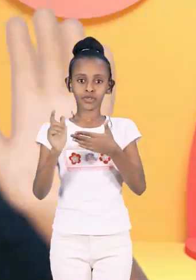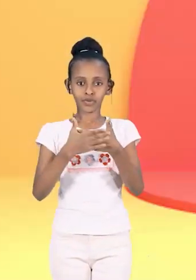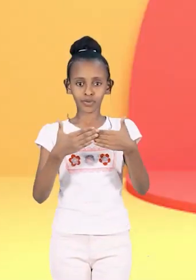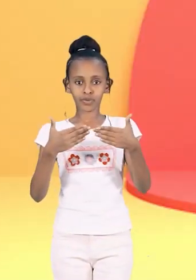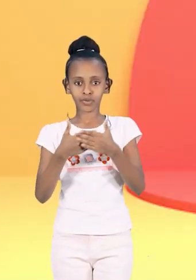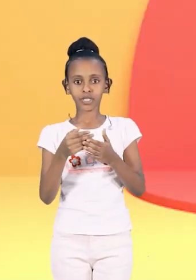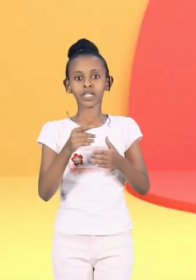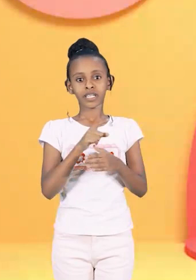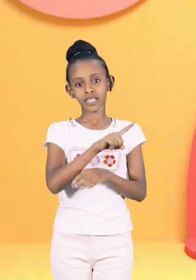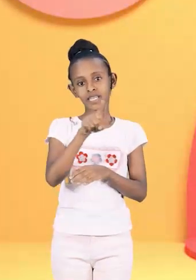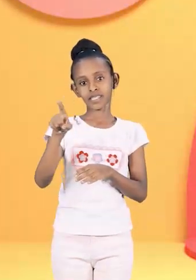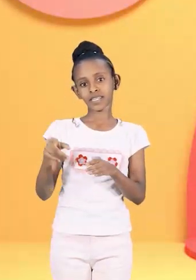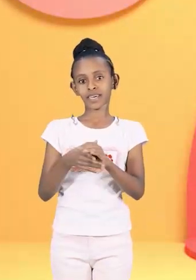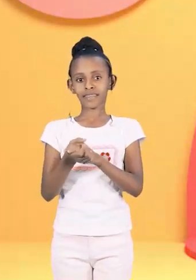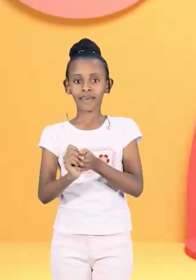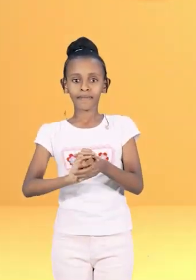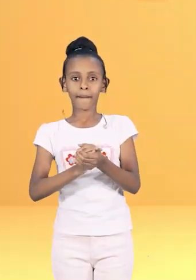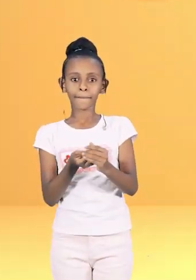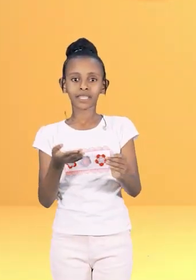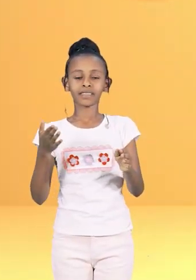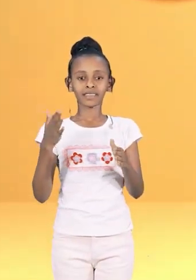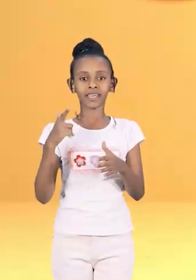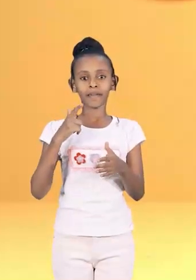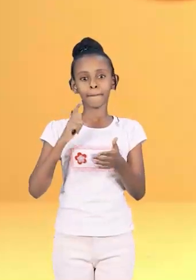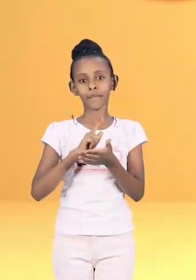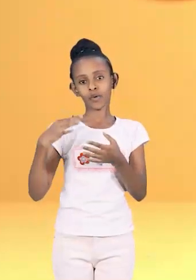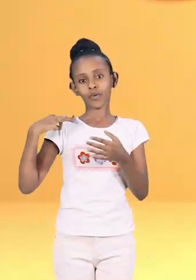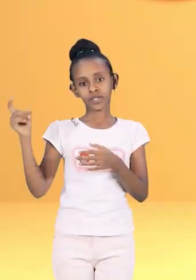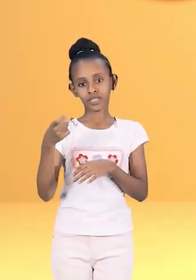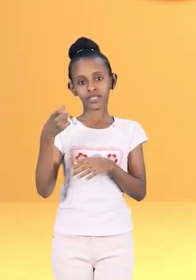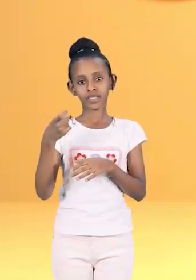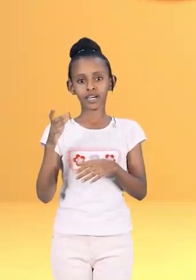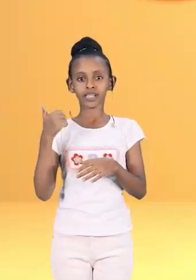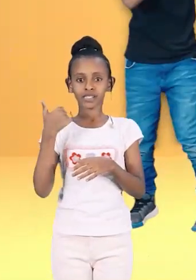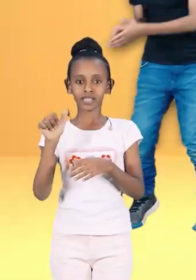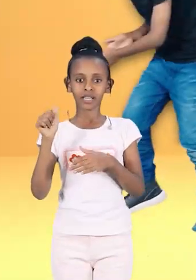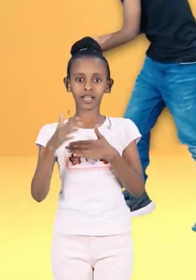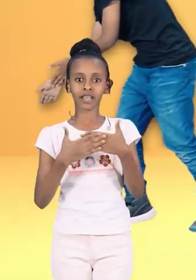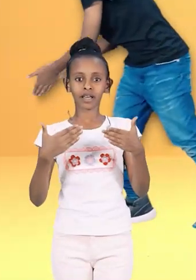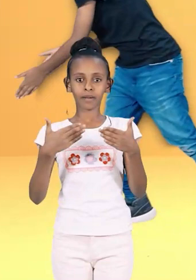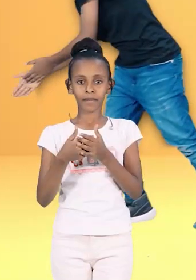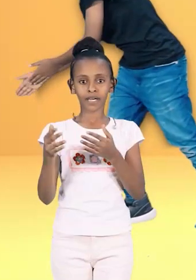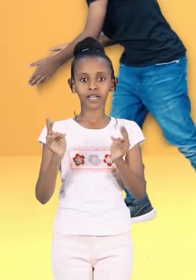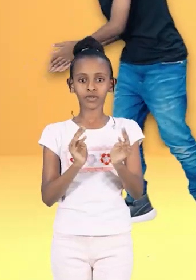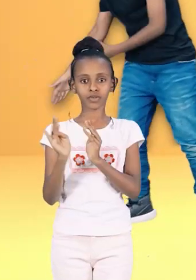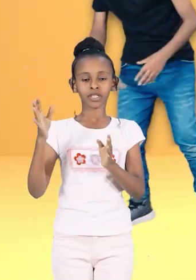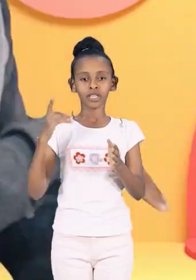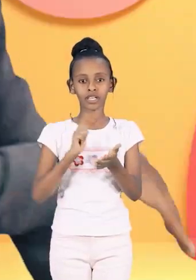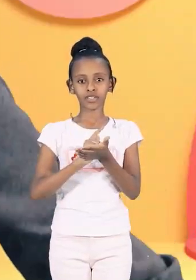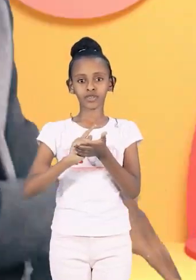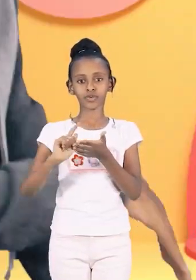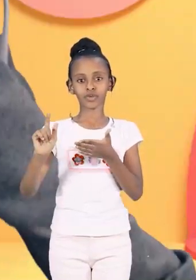qulqullina harkaaf akkanatti diqannee fayya keenya arganne kudan karaan